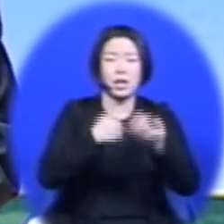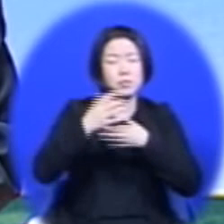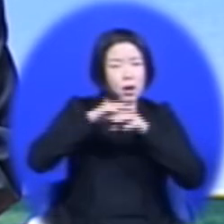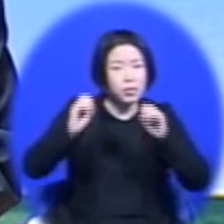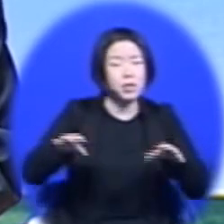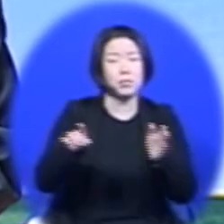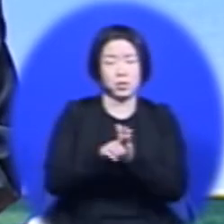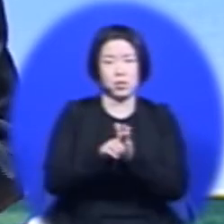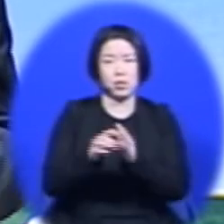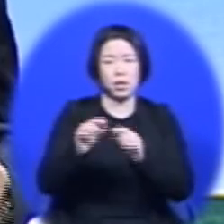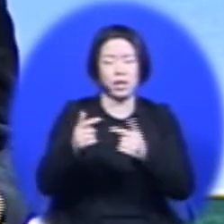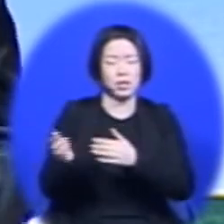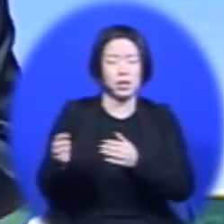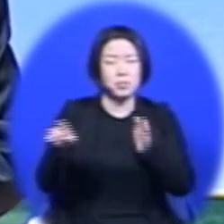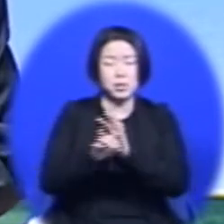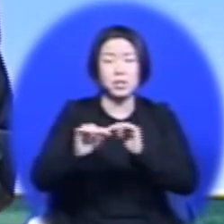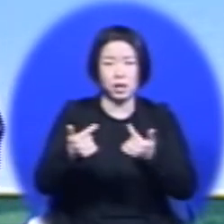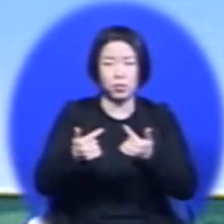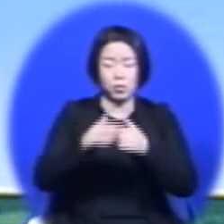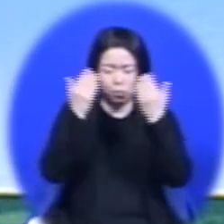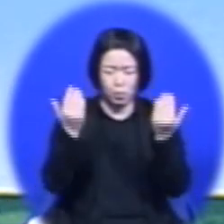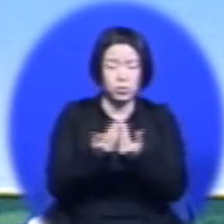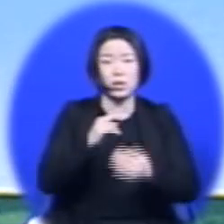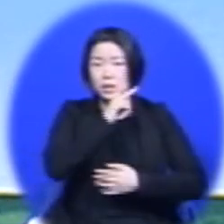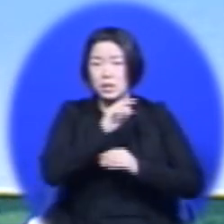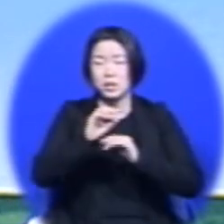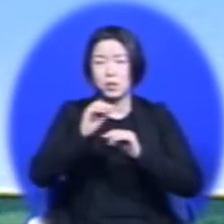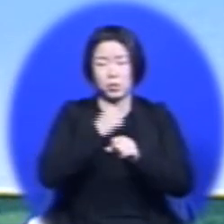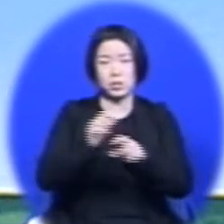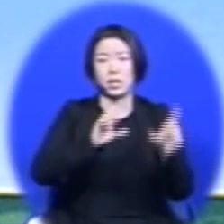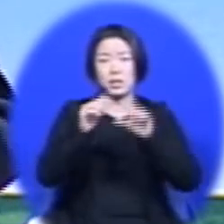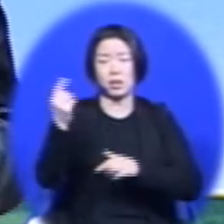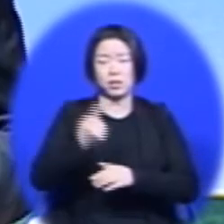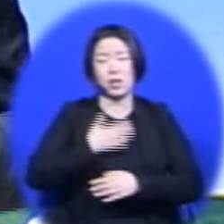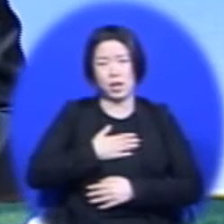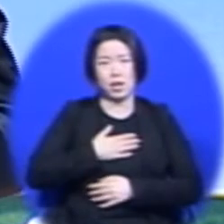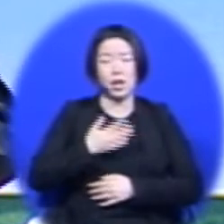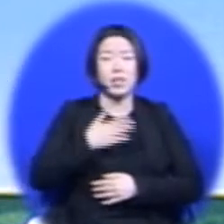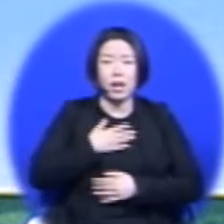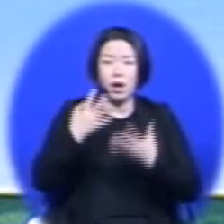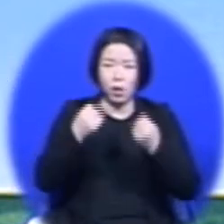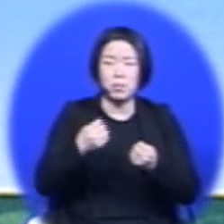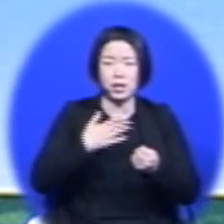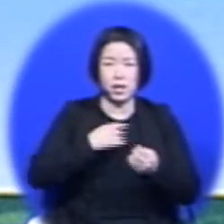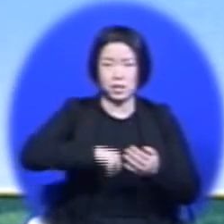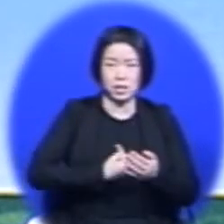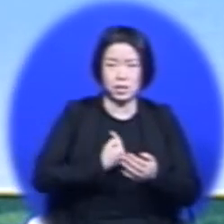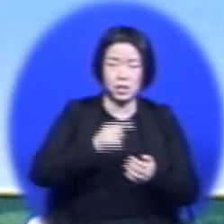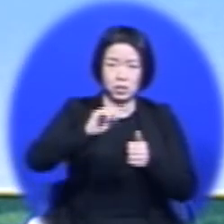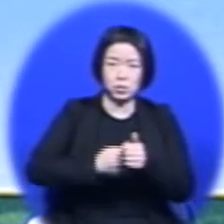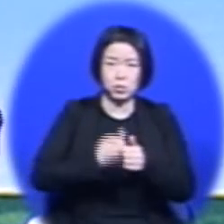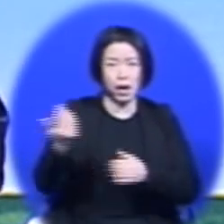아니 믿지 않았고 모든 걸 의심하며 살았다는 것을 알게 되었습니다. 그리고 내가 얼마나 나 자신을 아프게 했는지